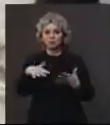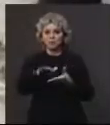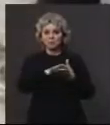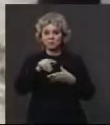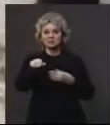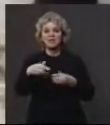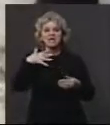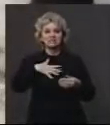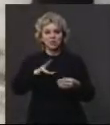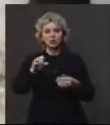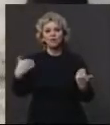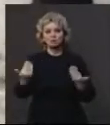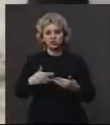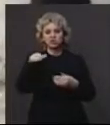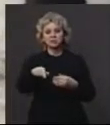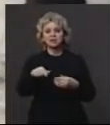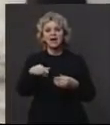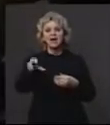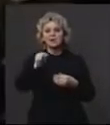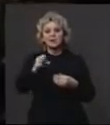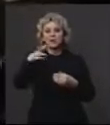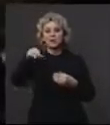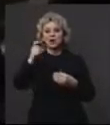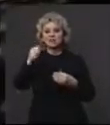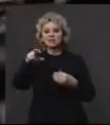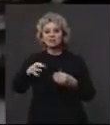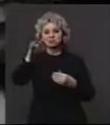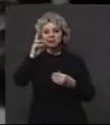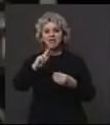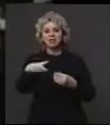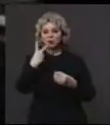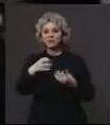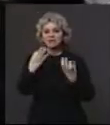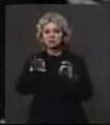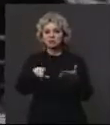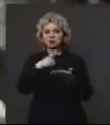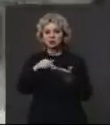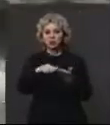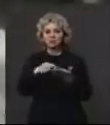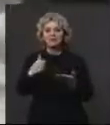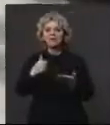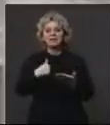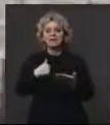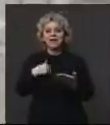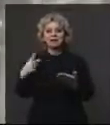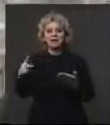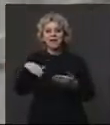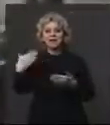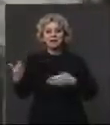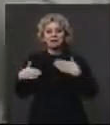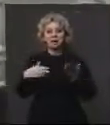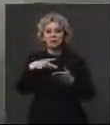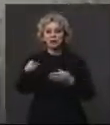мирным, израненным, но выжившим. Антроник Малхасян вспоминает, каким увидел освобожденный город. Я налево,